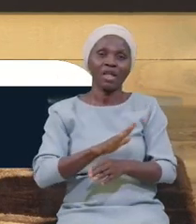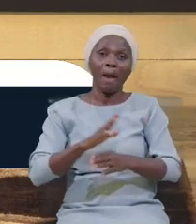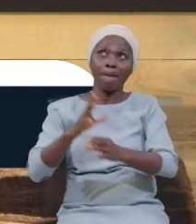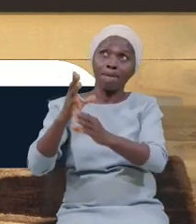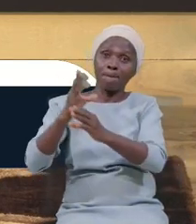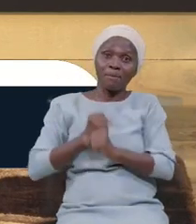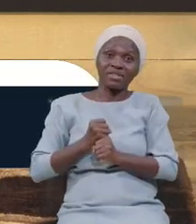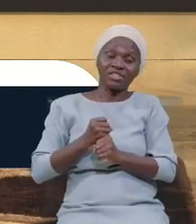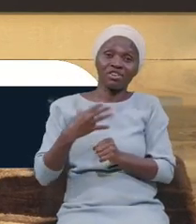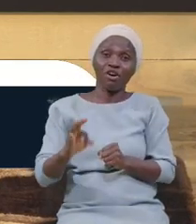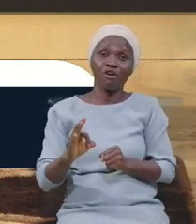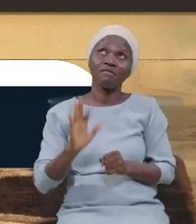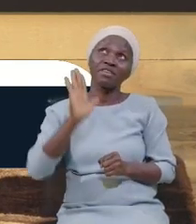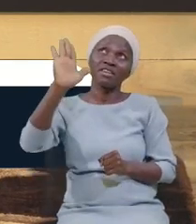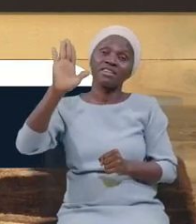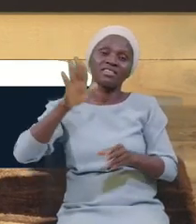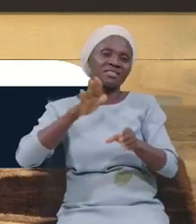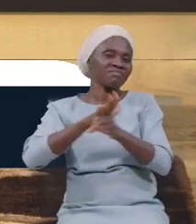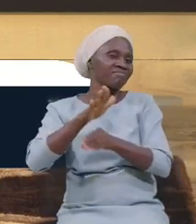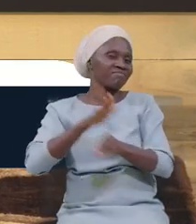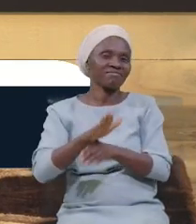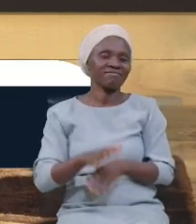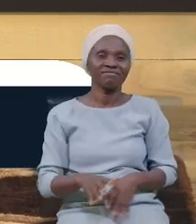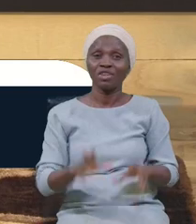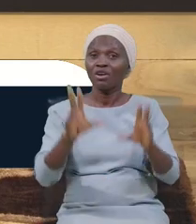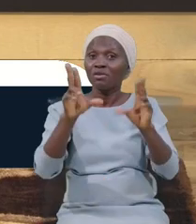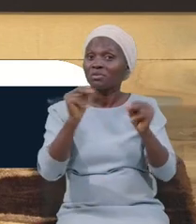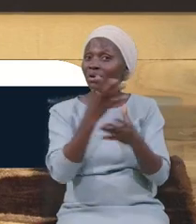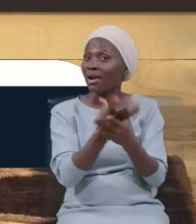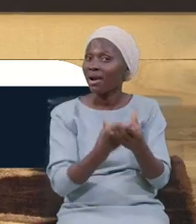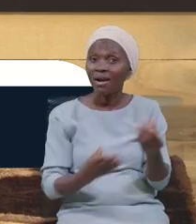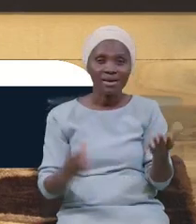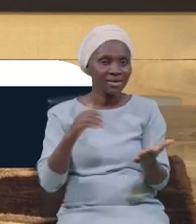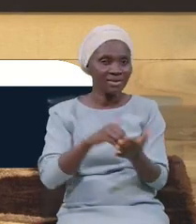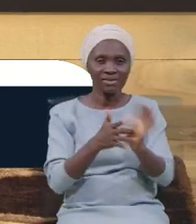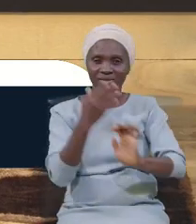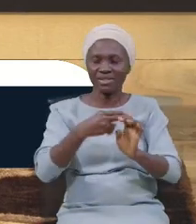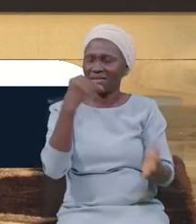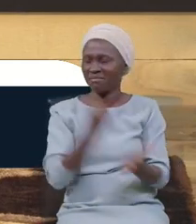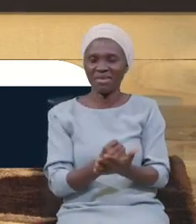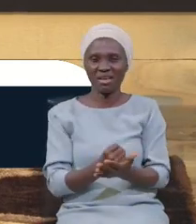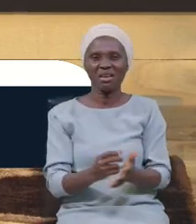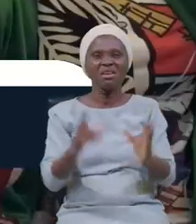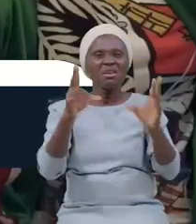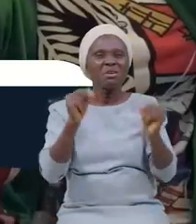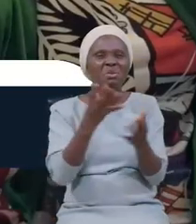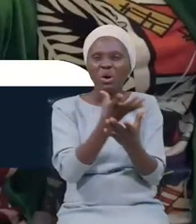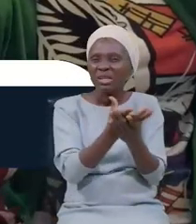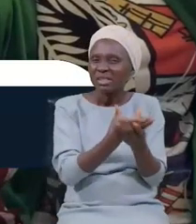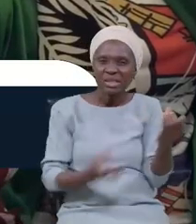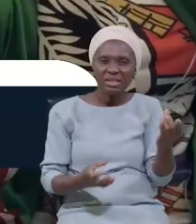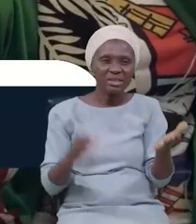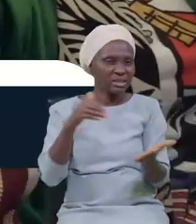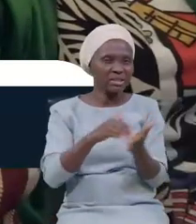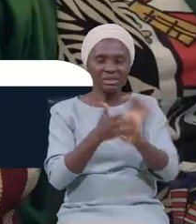possession de sa suffisance. Il n'y a plus de manquement pour vous. Il n'y a plus de pénurie